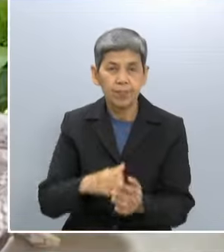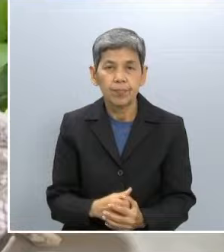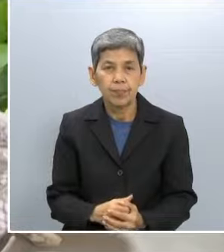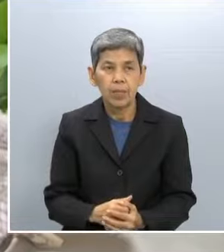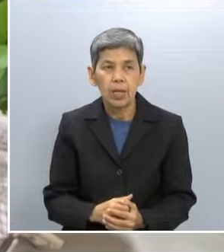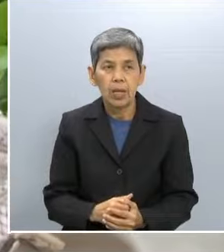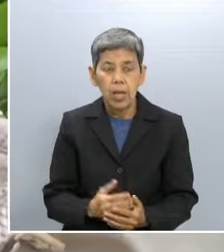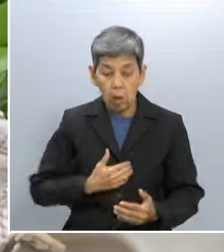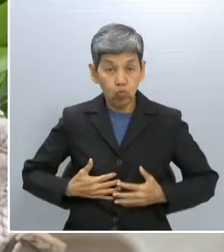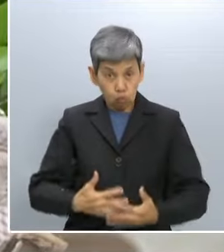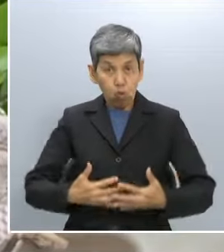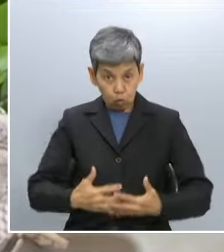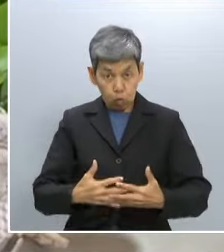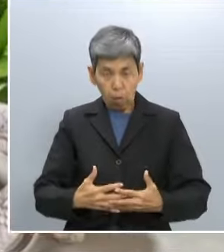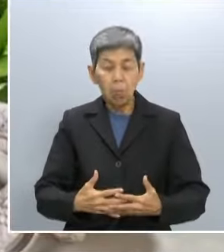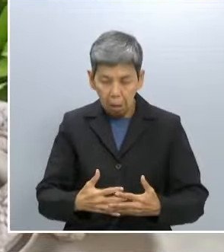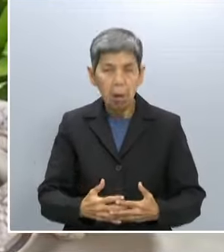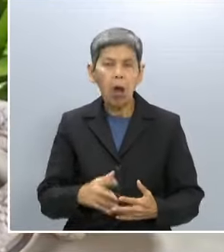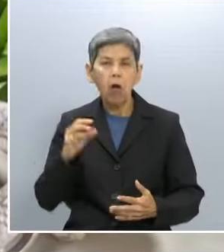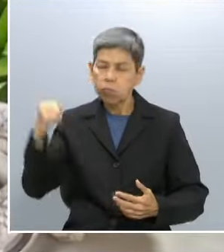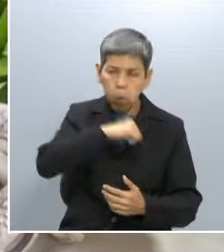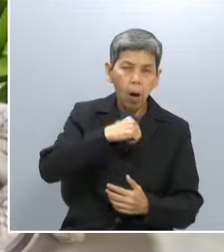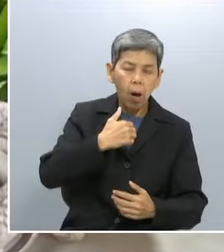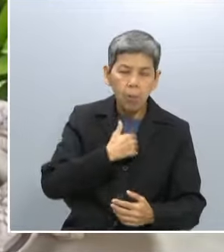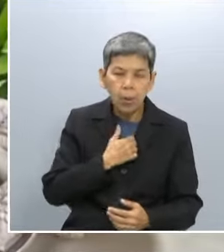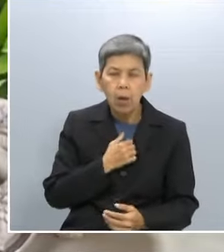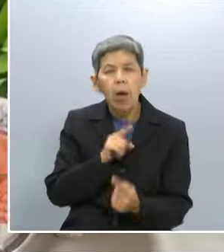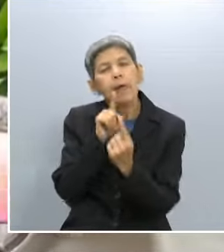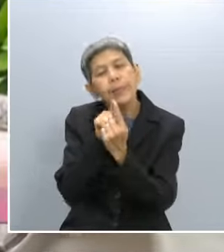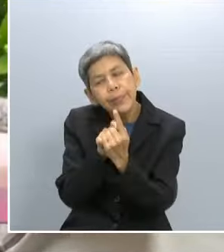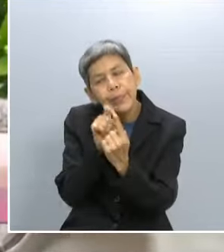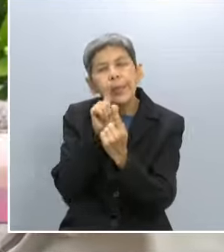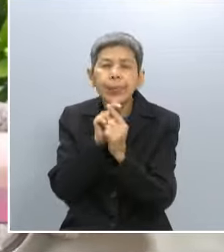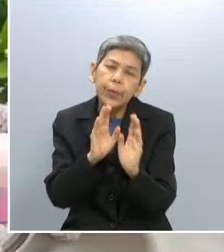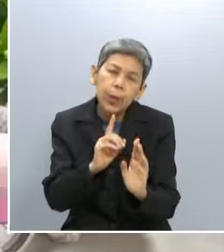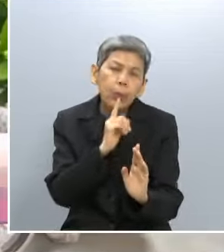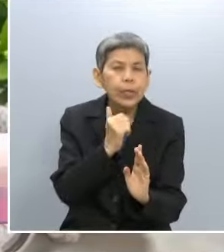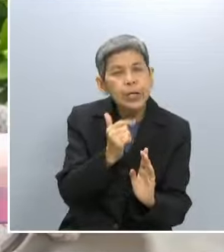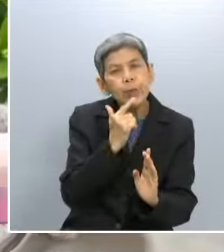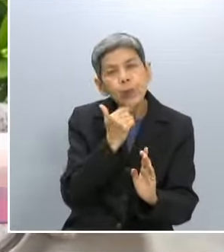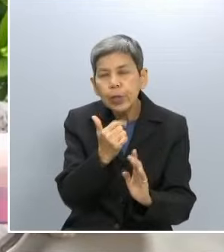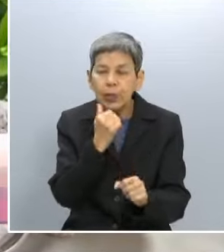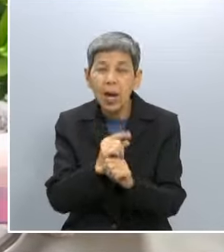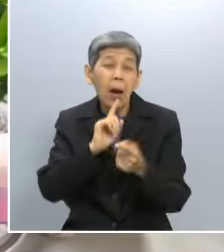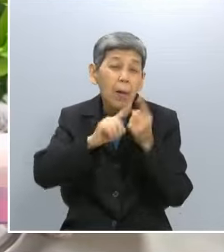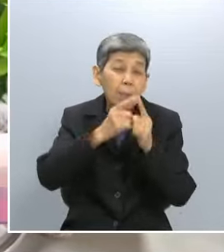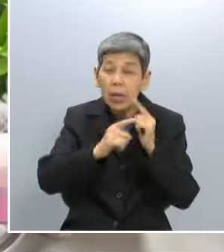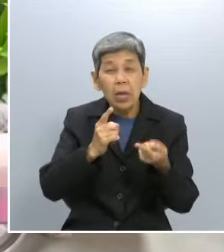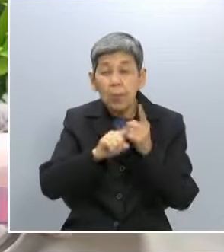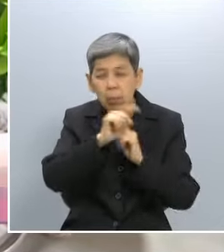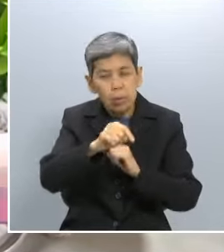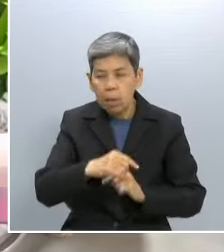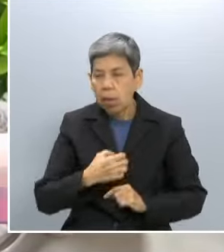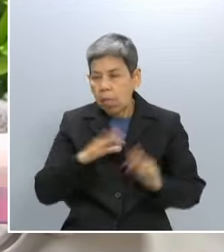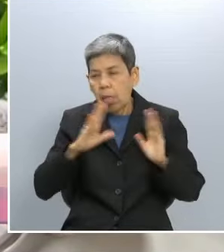ขนาดนุ่นท้องเนี่ยนุ่นก็ยังโดนทำร้ายสักพักนึงทอยก็จะมาง้อมาพูดดีอะไรผู้หญิงคนอื่นที่เป็นเพื่อนพี่น้องเนี่ยเขาไม่ยุ่งเ